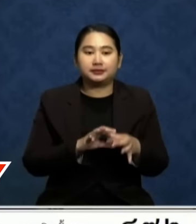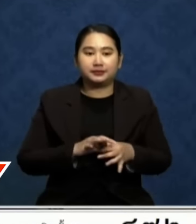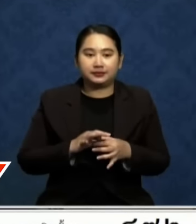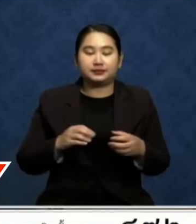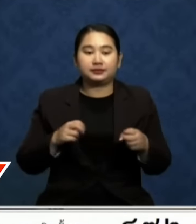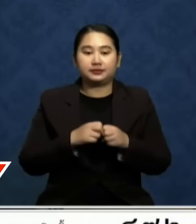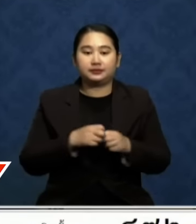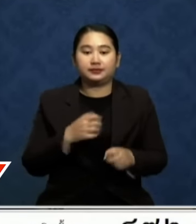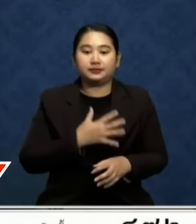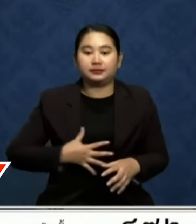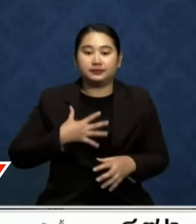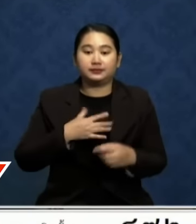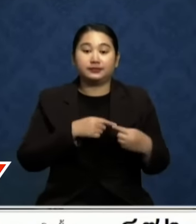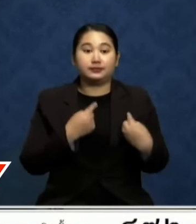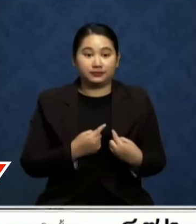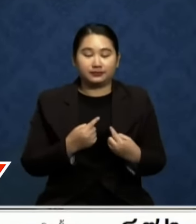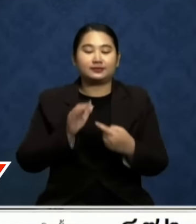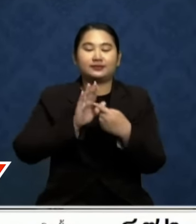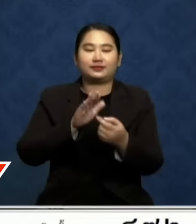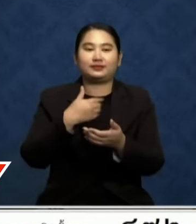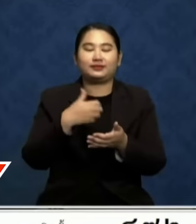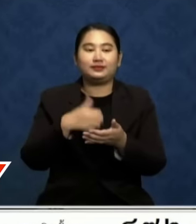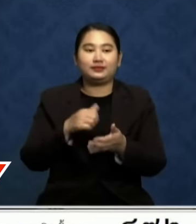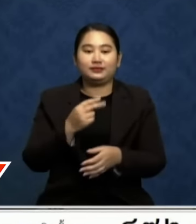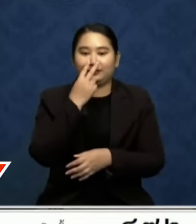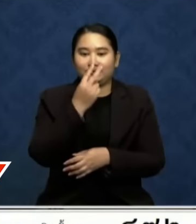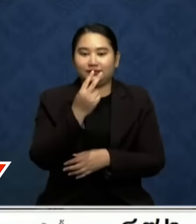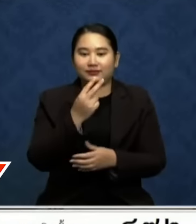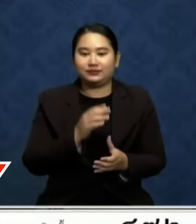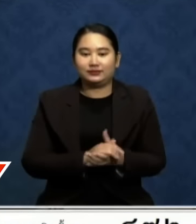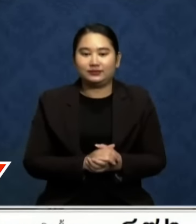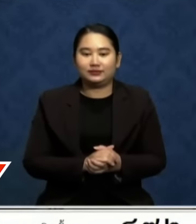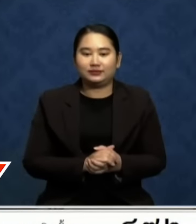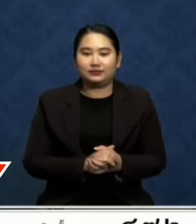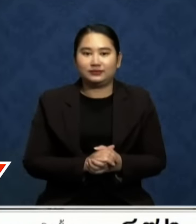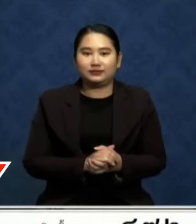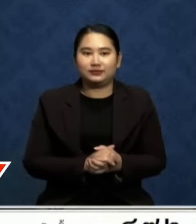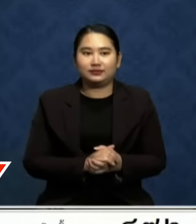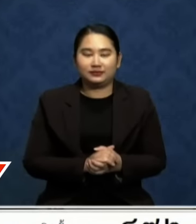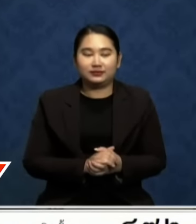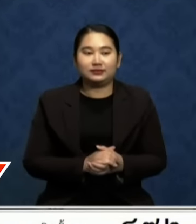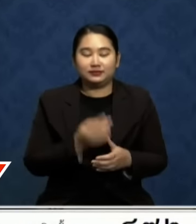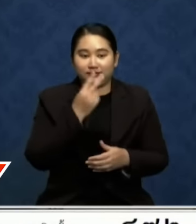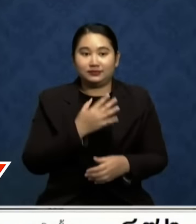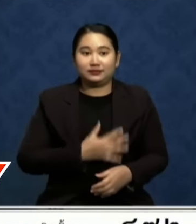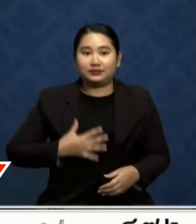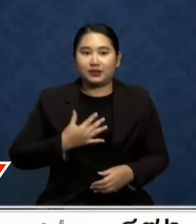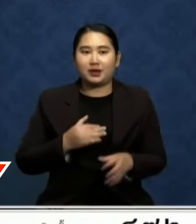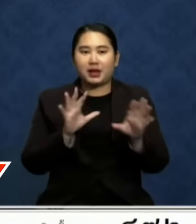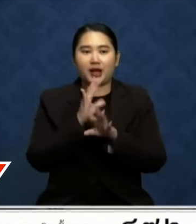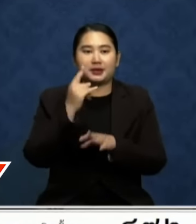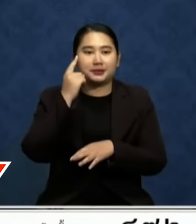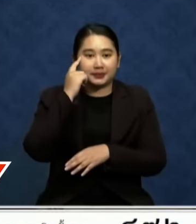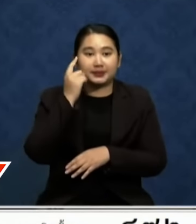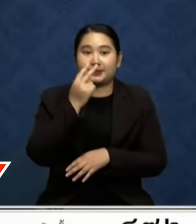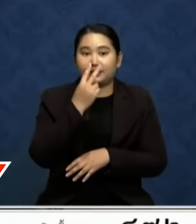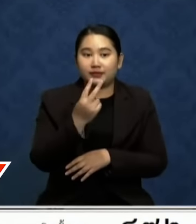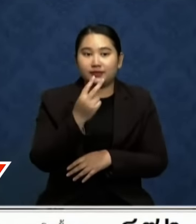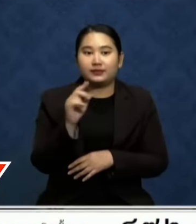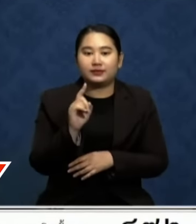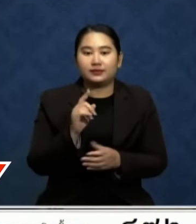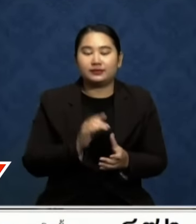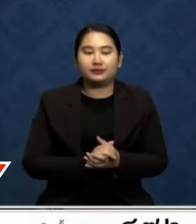ใหญ่เนี่ยเติบโตมาอย่างดิฉันขอยกตัวอย่าง1เคสเลยค่ะอาจจะมีบุคลิกภาพหลงตัวเองหรือว่า narcissistic